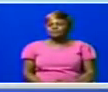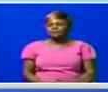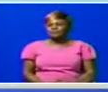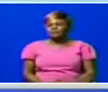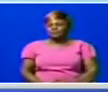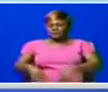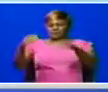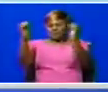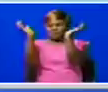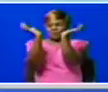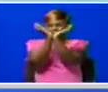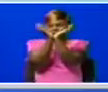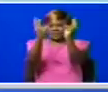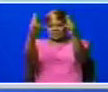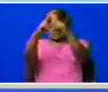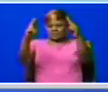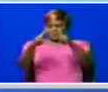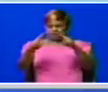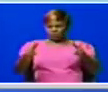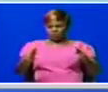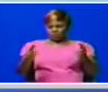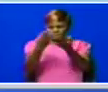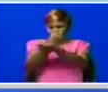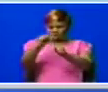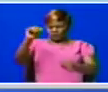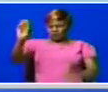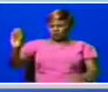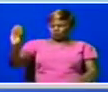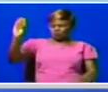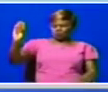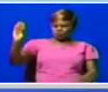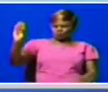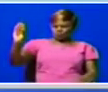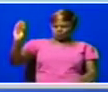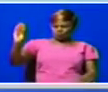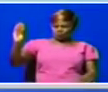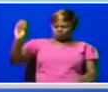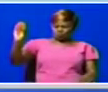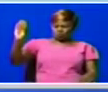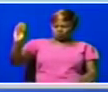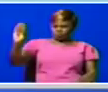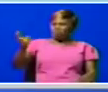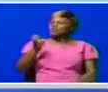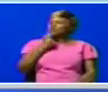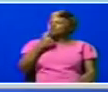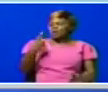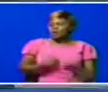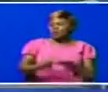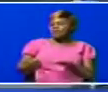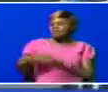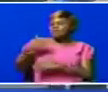Ni katika uwanja wa kimataifa wa Kasarani ambapo rais mteule Uhuru Kenyatta ataapishwa siku ya Jumanne wiki